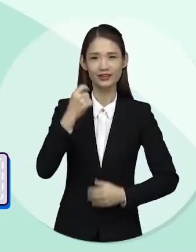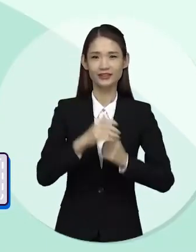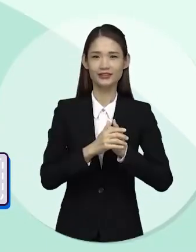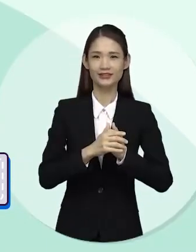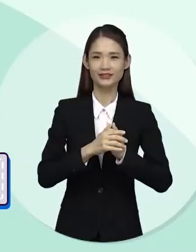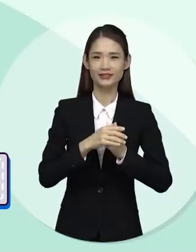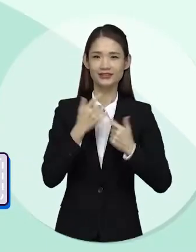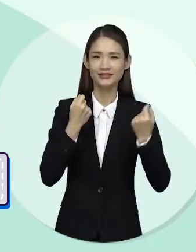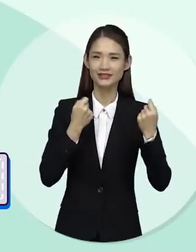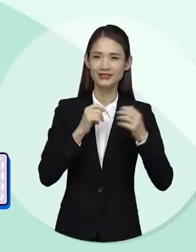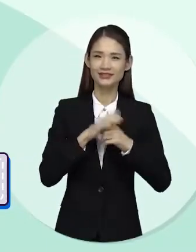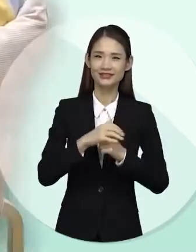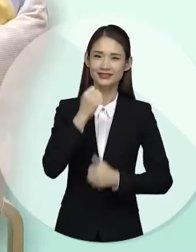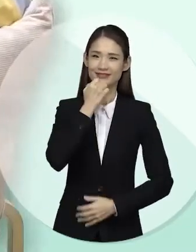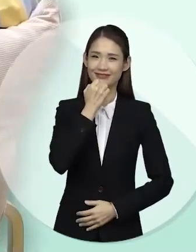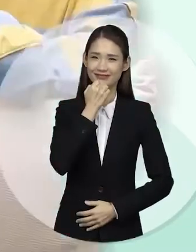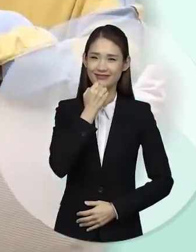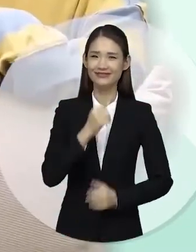되게 시끄럽고